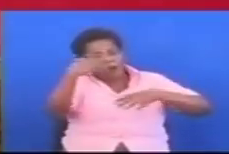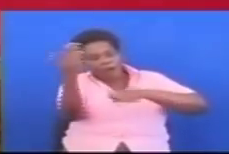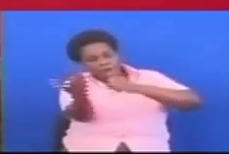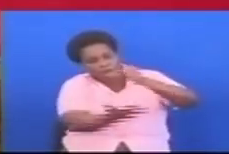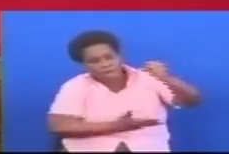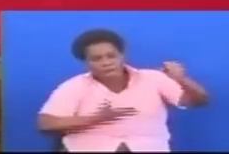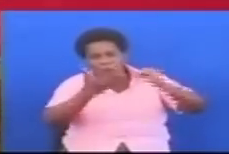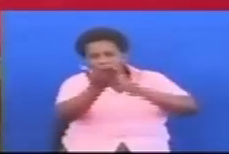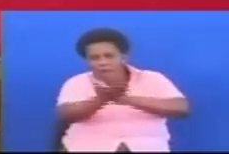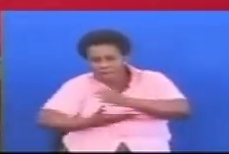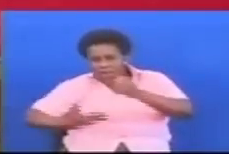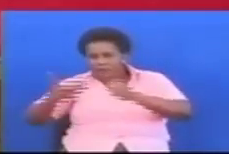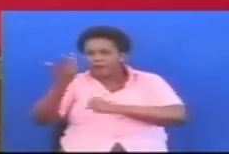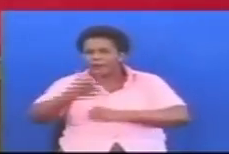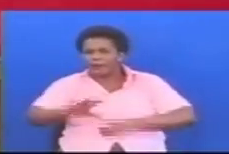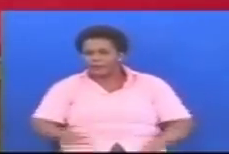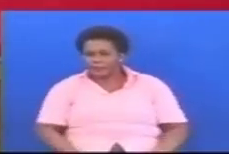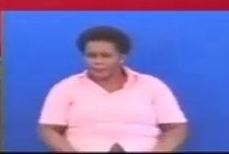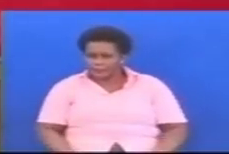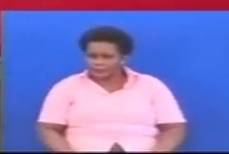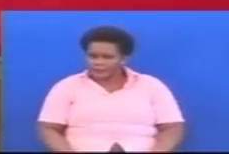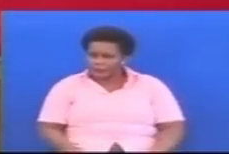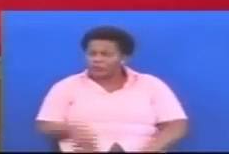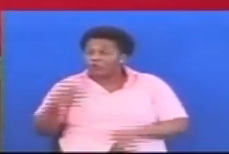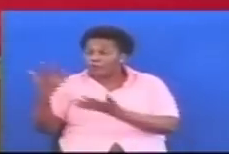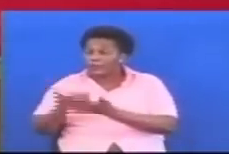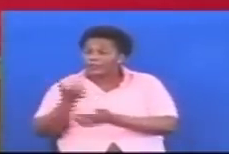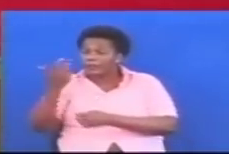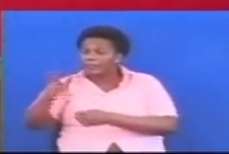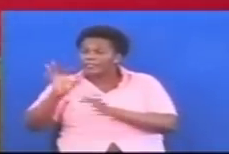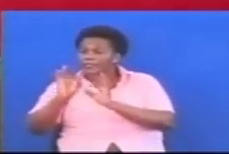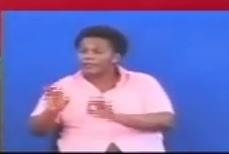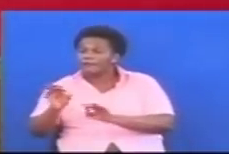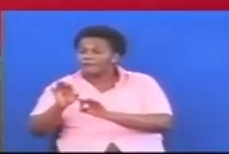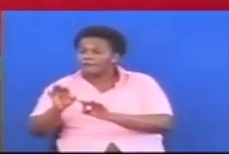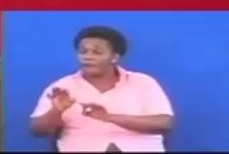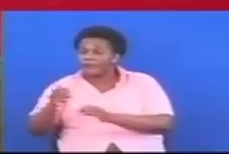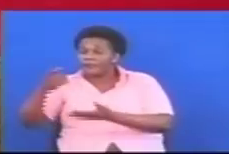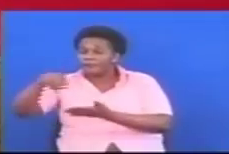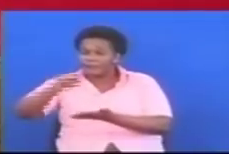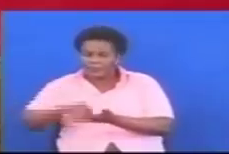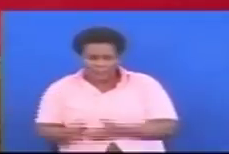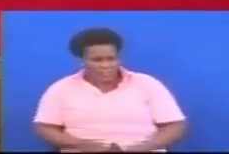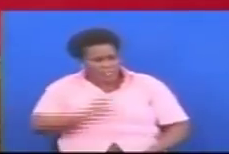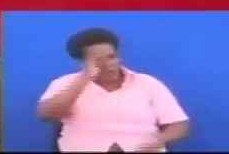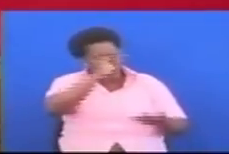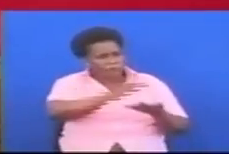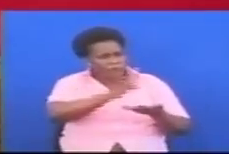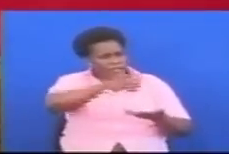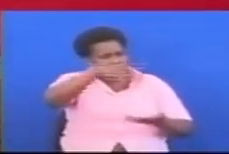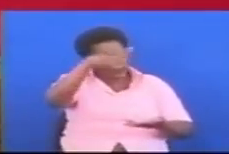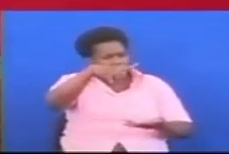upatikanaji wa maji safi na salama mjini, na kupunguza gharama za maji safi na salama